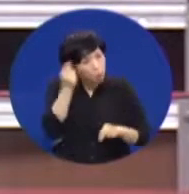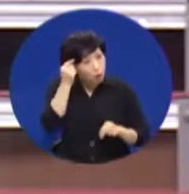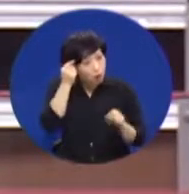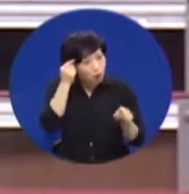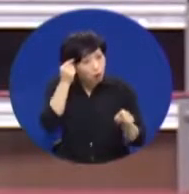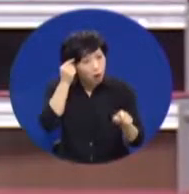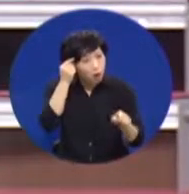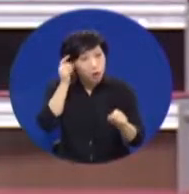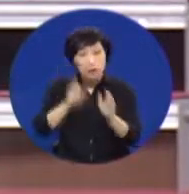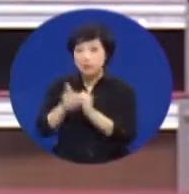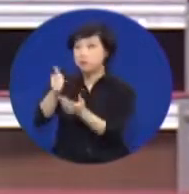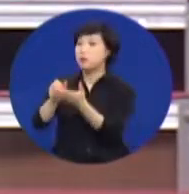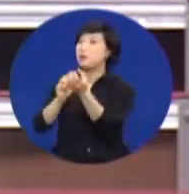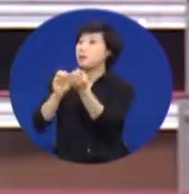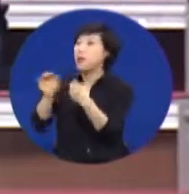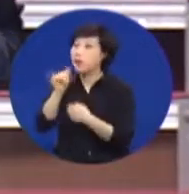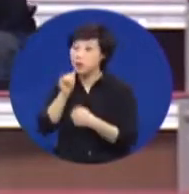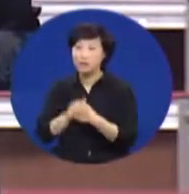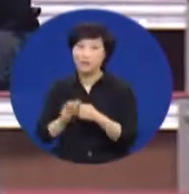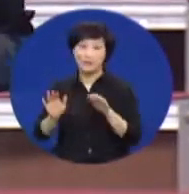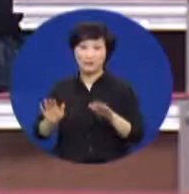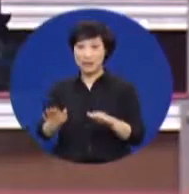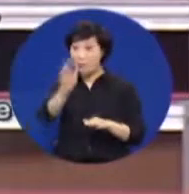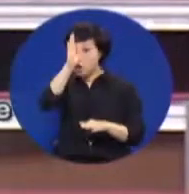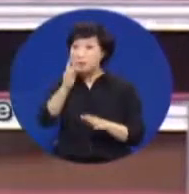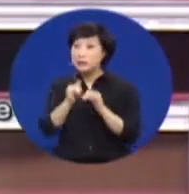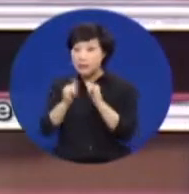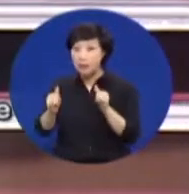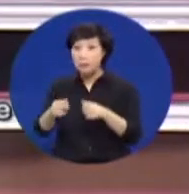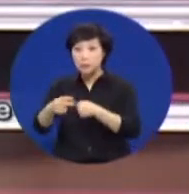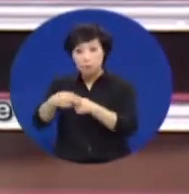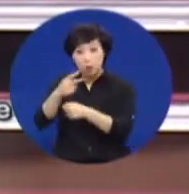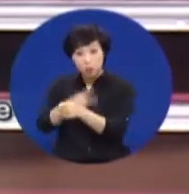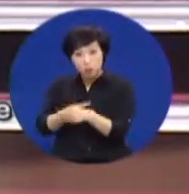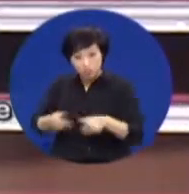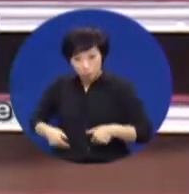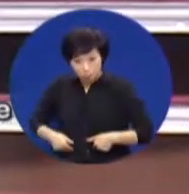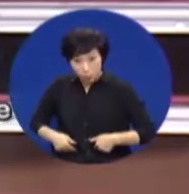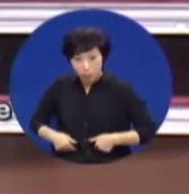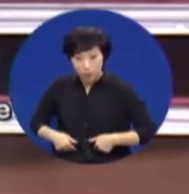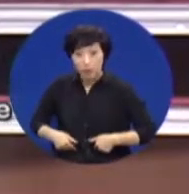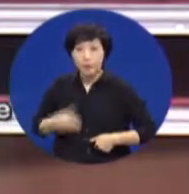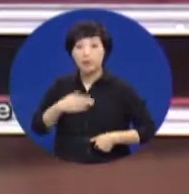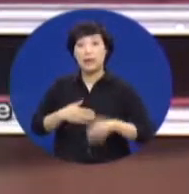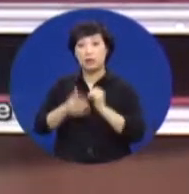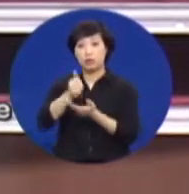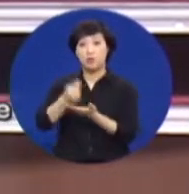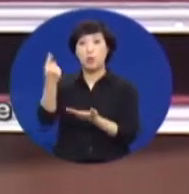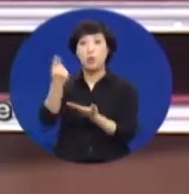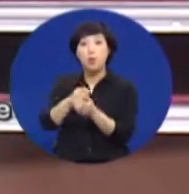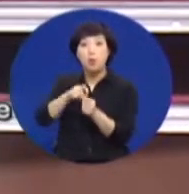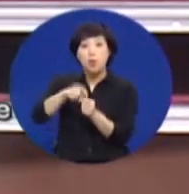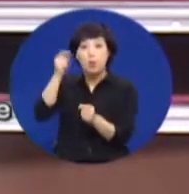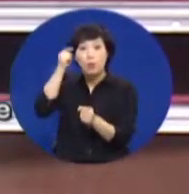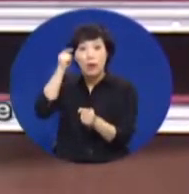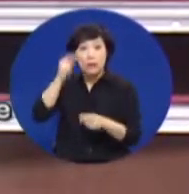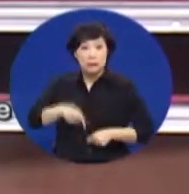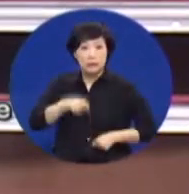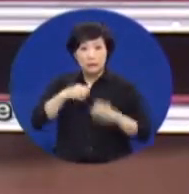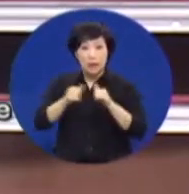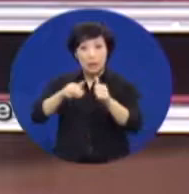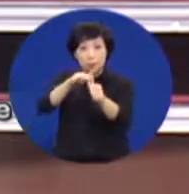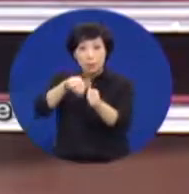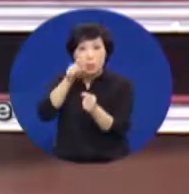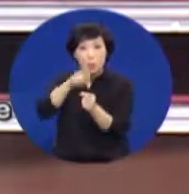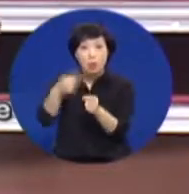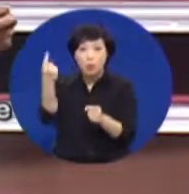야 병든 자에게 의원이 필요하지. 내가 온 것은 의인을 부르러 그래 온